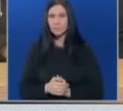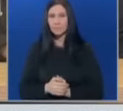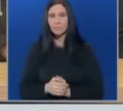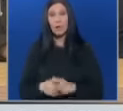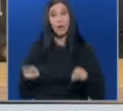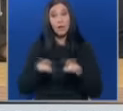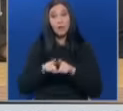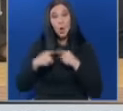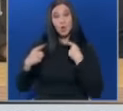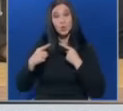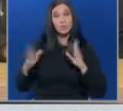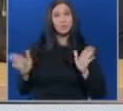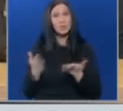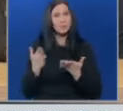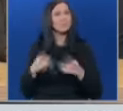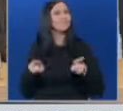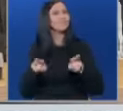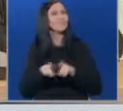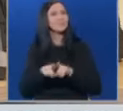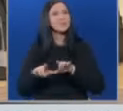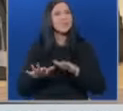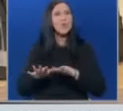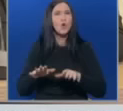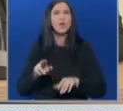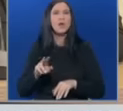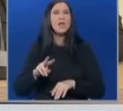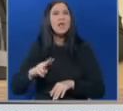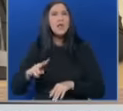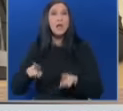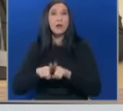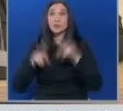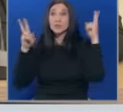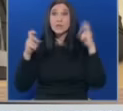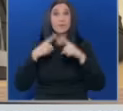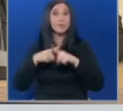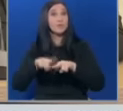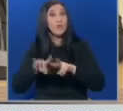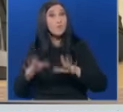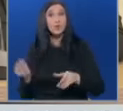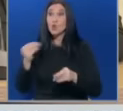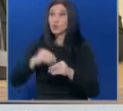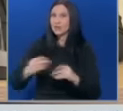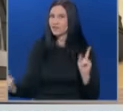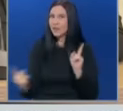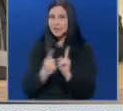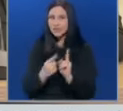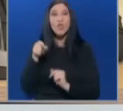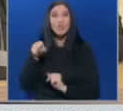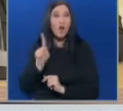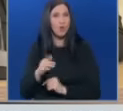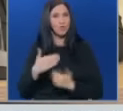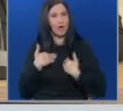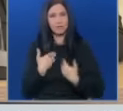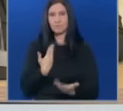Като условие да започнем все едно или както ще цитирам Христо Иванов, понеже участваше на срещите. Това, което